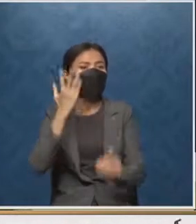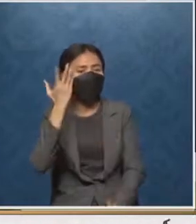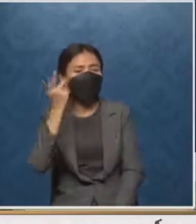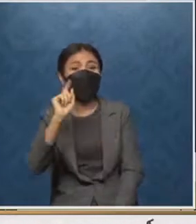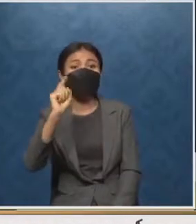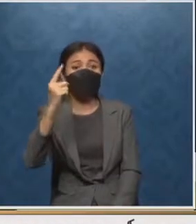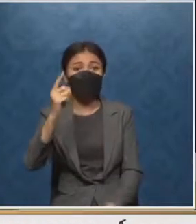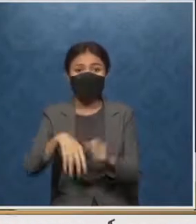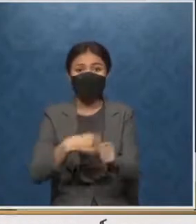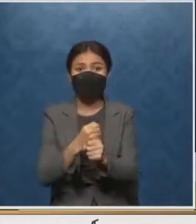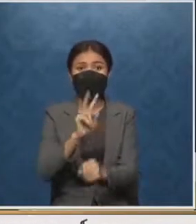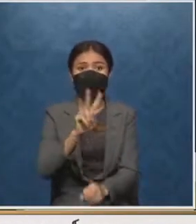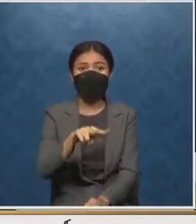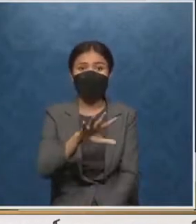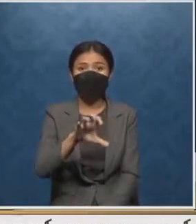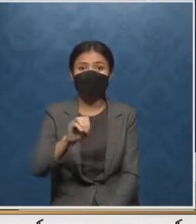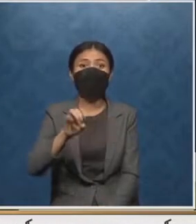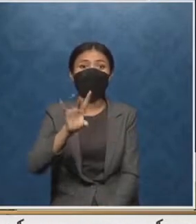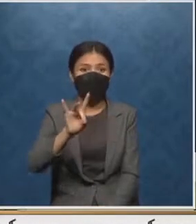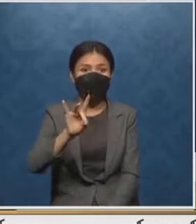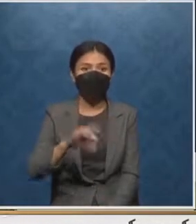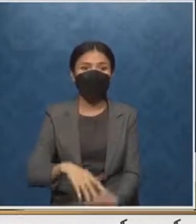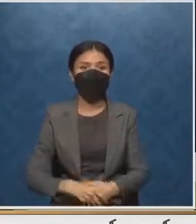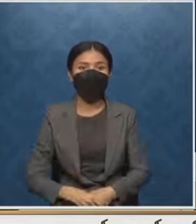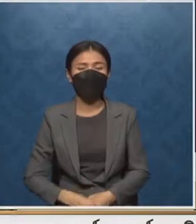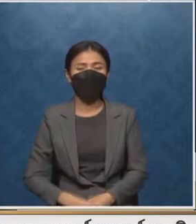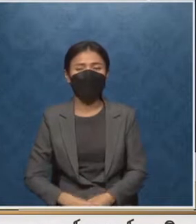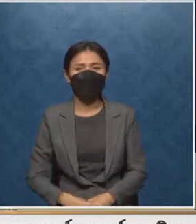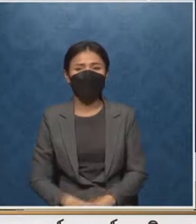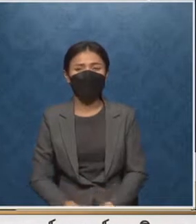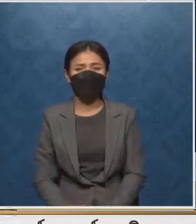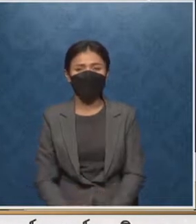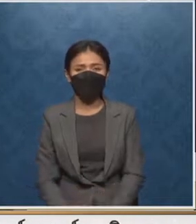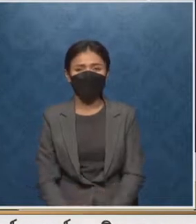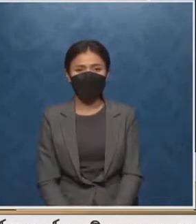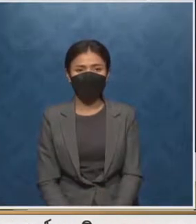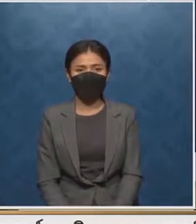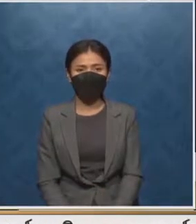งจะรับทราบก็อาจจะเนื่องจากว่ายัง